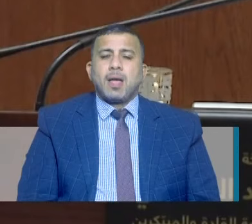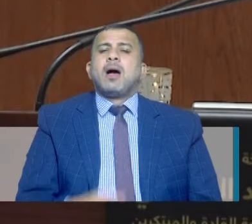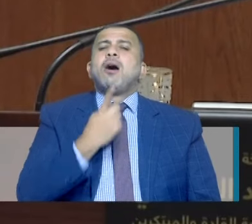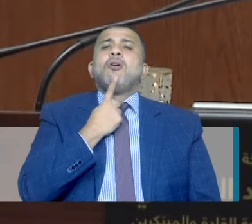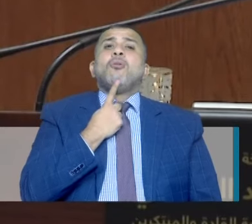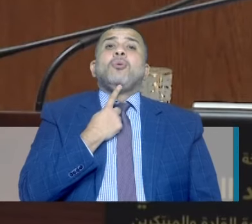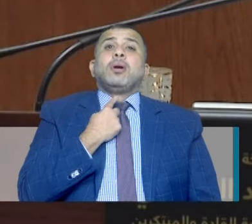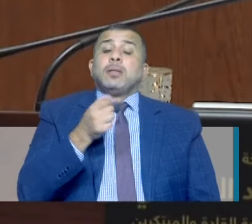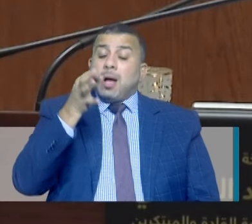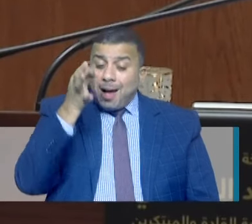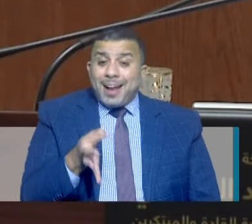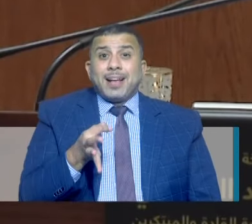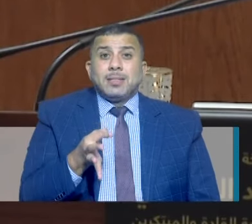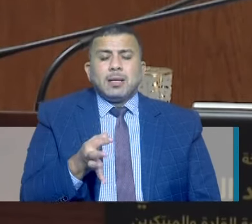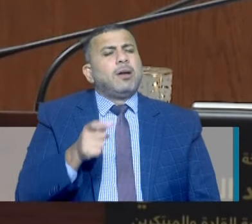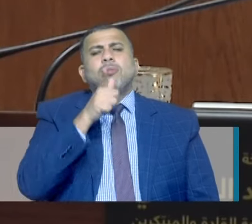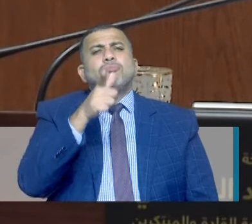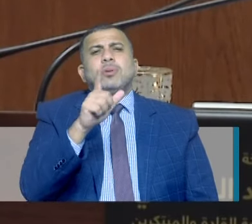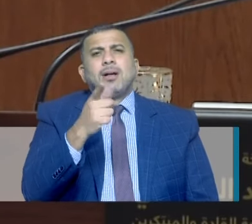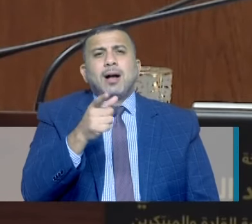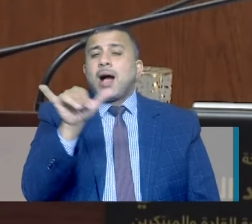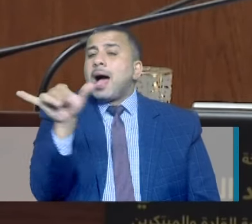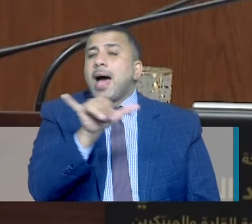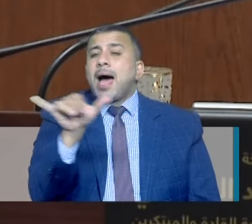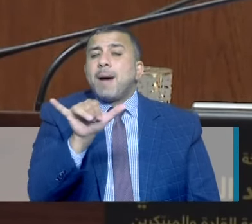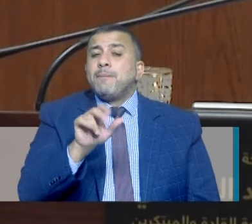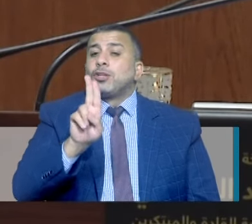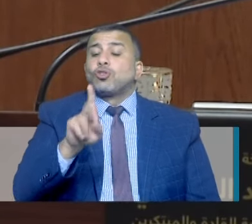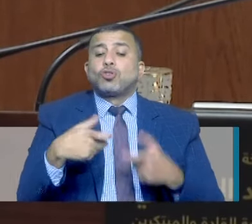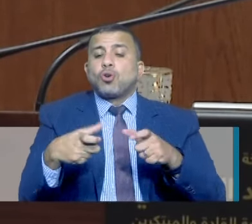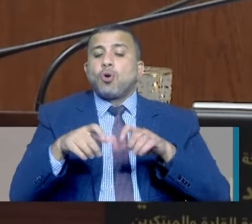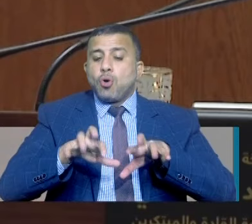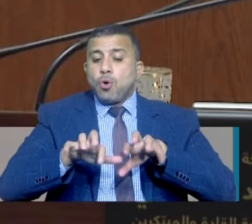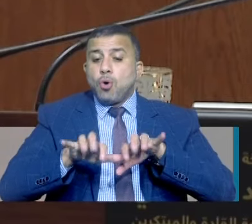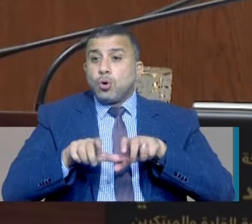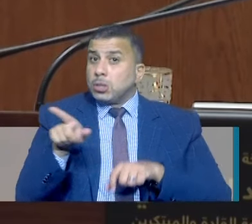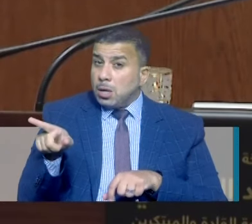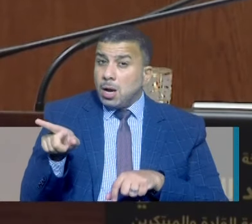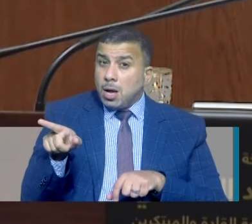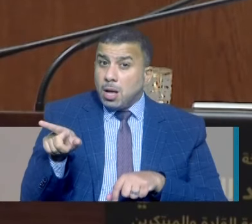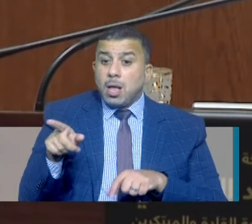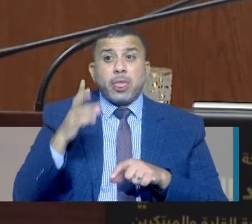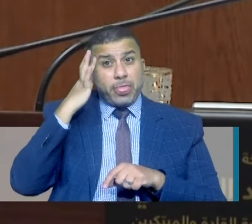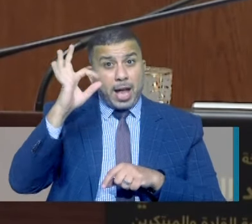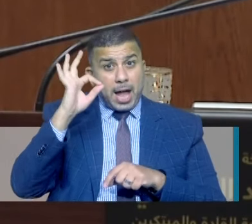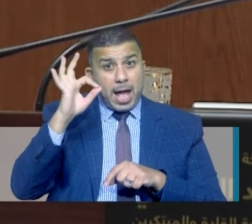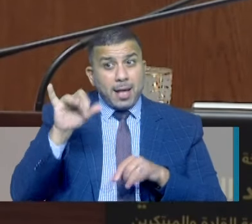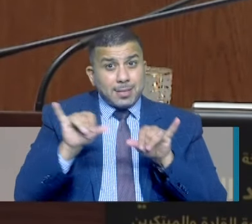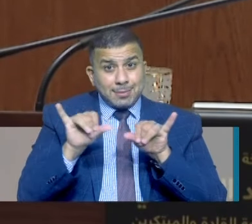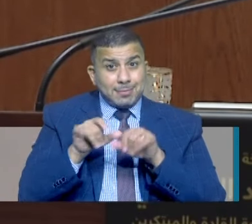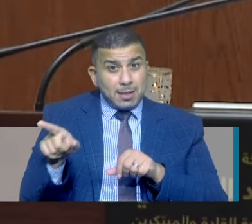وأريد أن أؤكد هنا أن ذلك لا يعني أن ننكر أهمية التكنولوجيا والذكاء الاصطناعي، فتلك أدوات